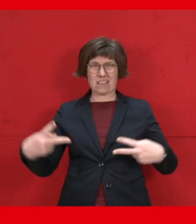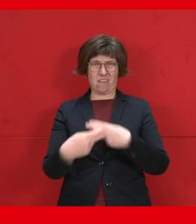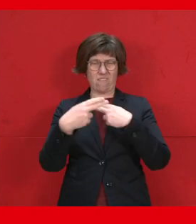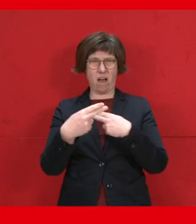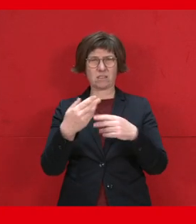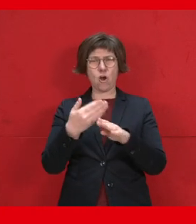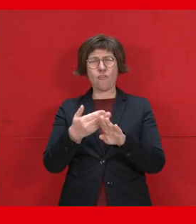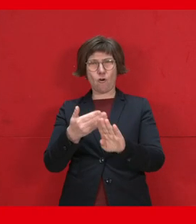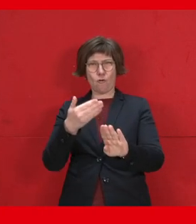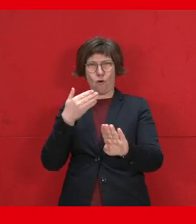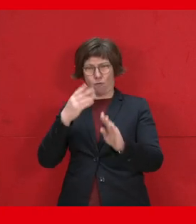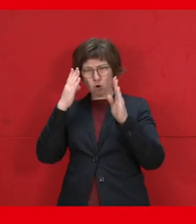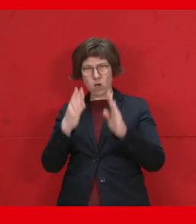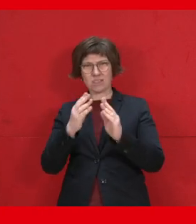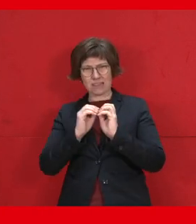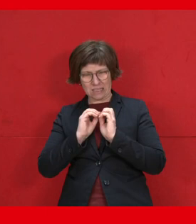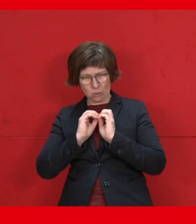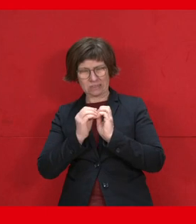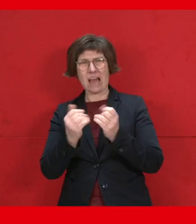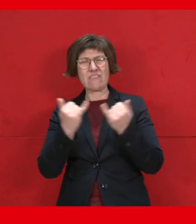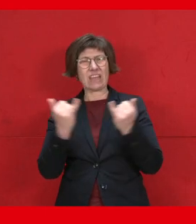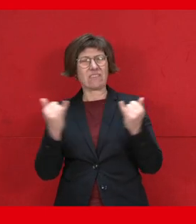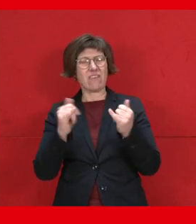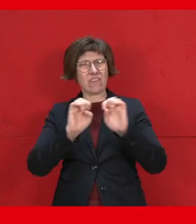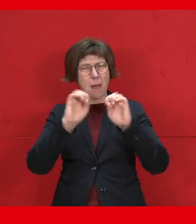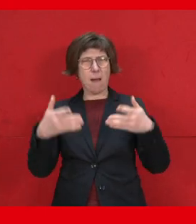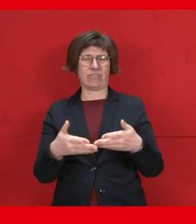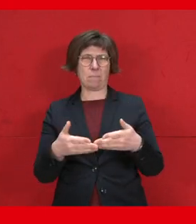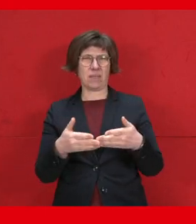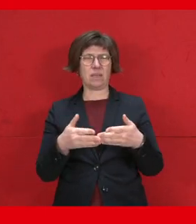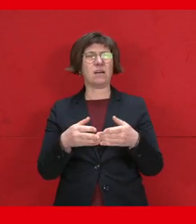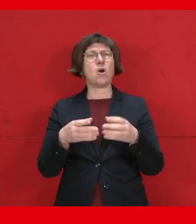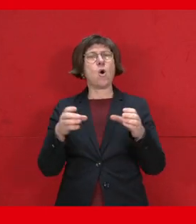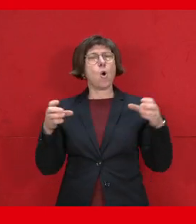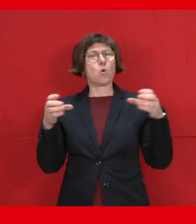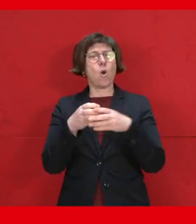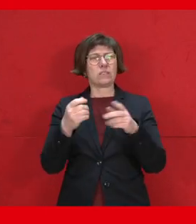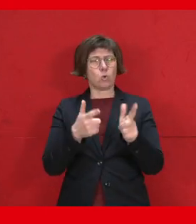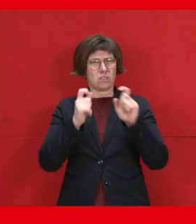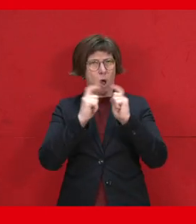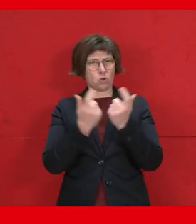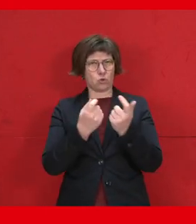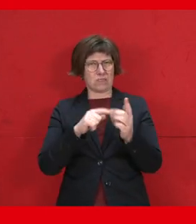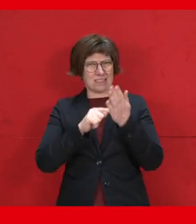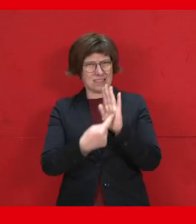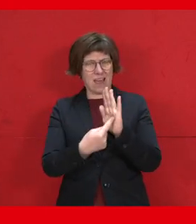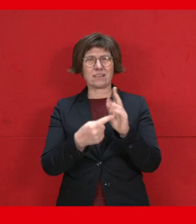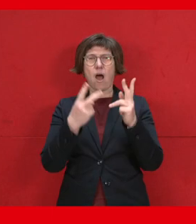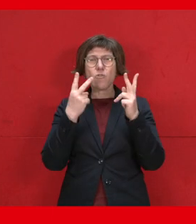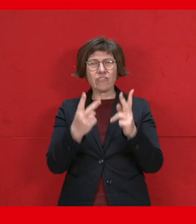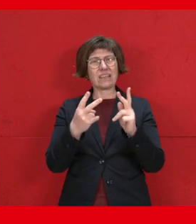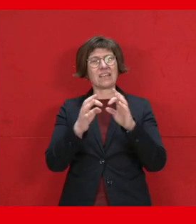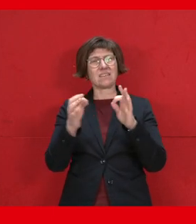Davor konzentrieren wir uns auf die konkrete Bewältigung dieser Pandemie. Der Koalitionsausschuss hat das gezeigt, aber es geht auch um den Tag